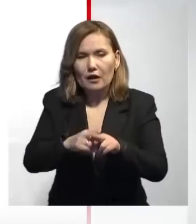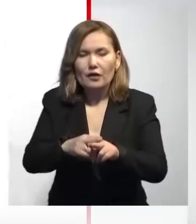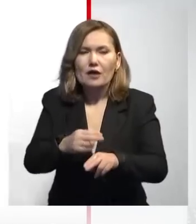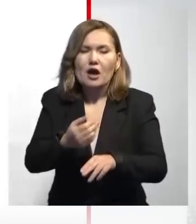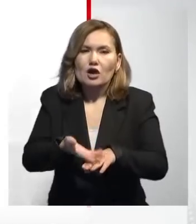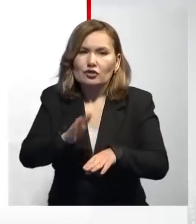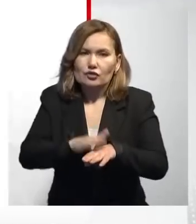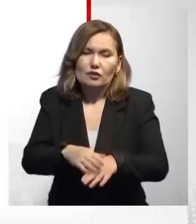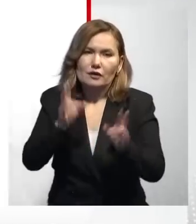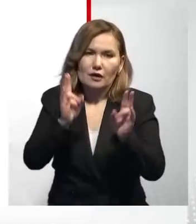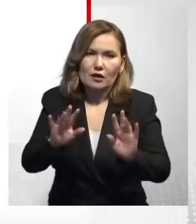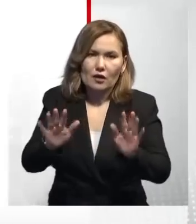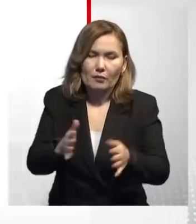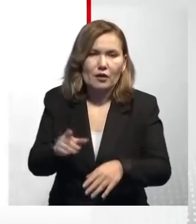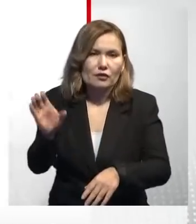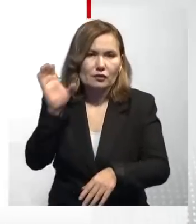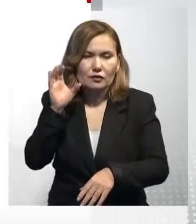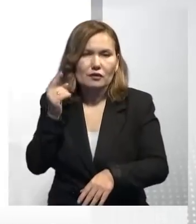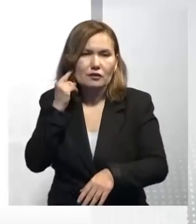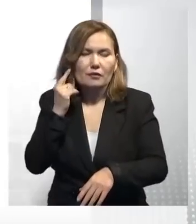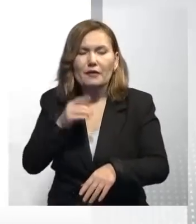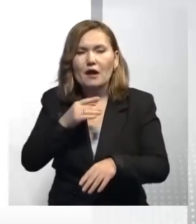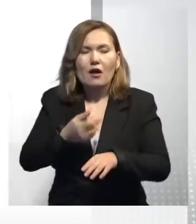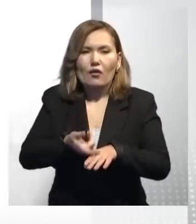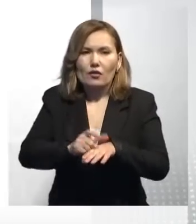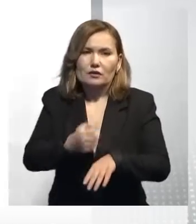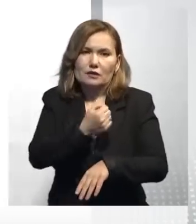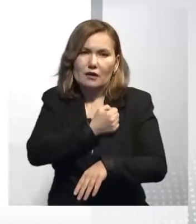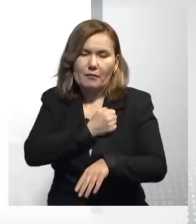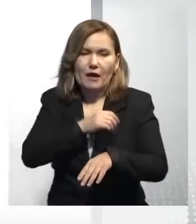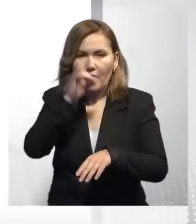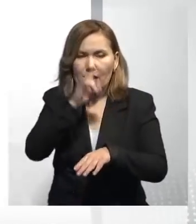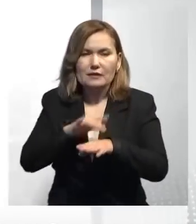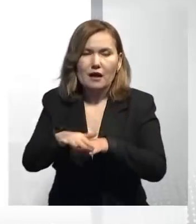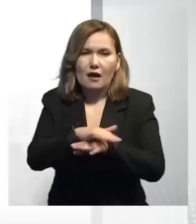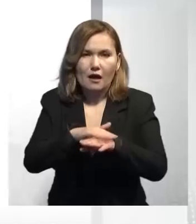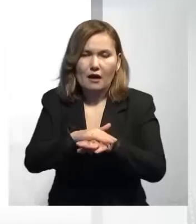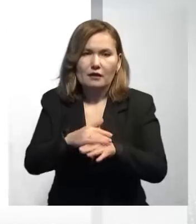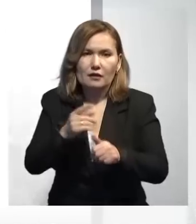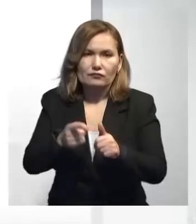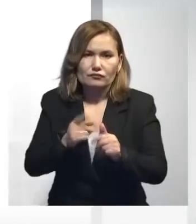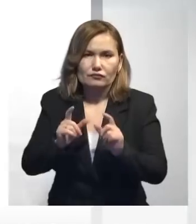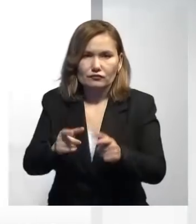қайғысына ортақтасып, Қазақстан халқының және жеке өз атымнан көңіл айтамын деп жазылған жеделхатта.